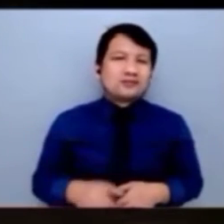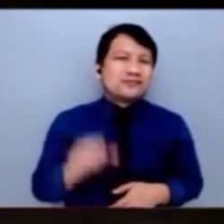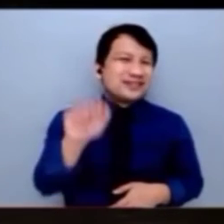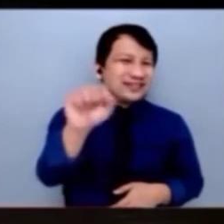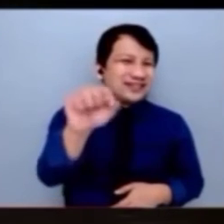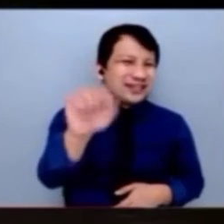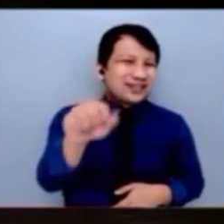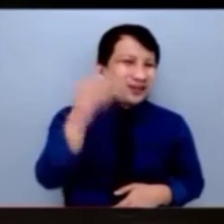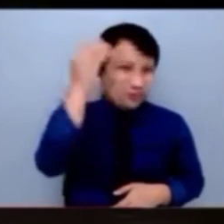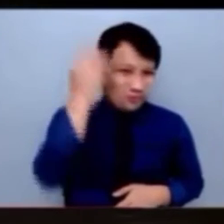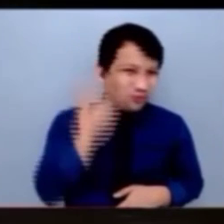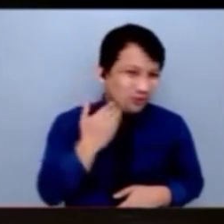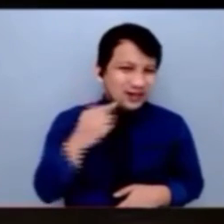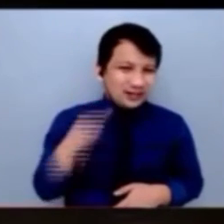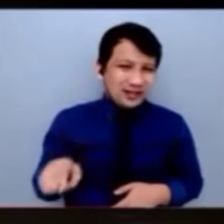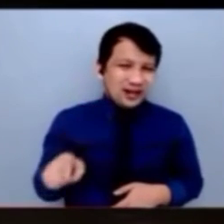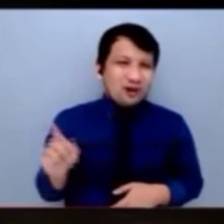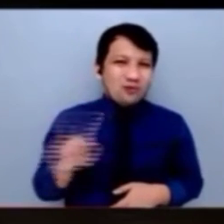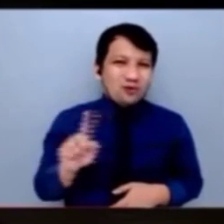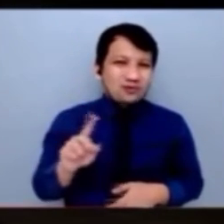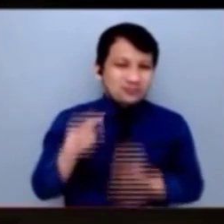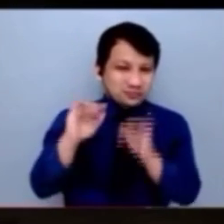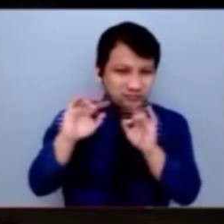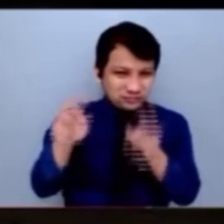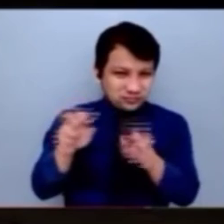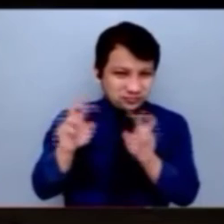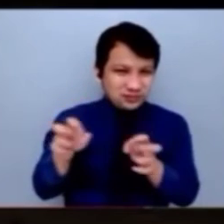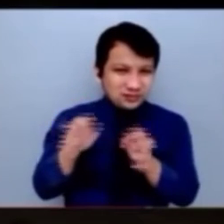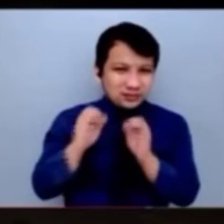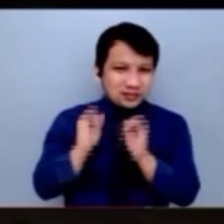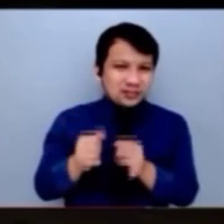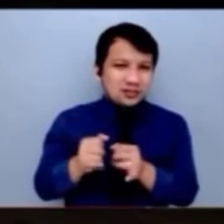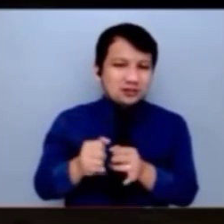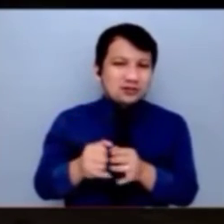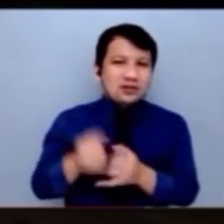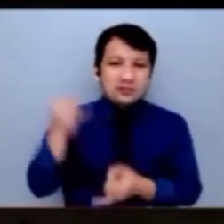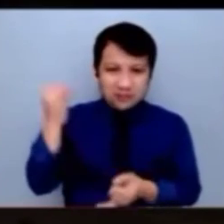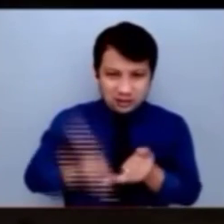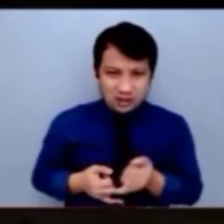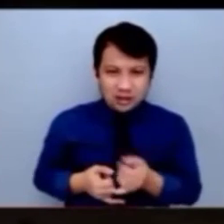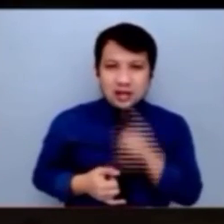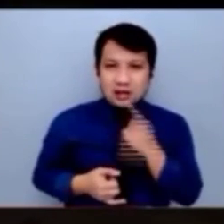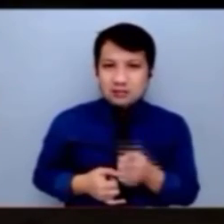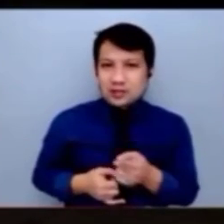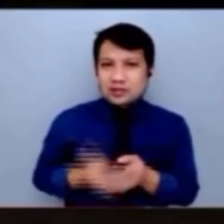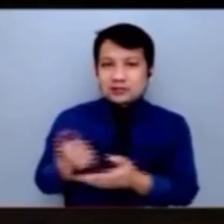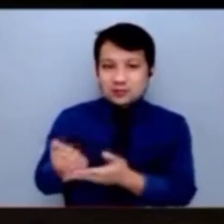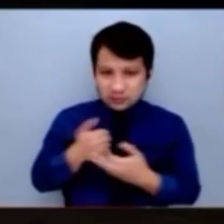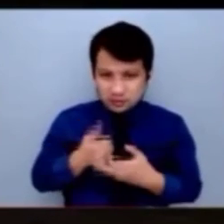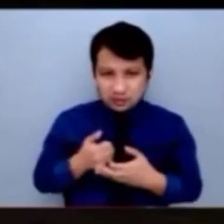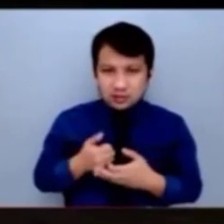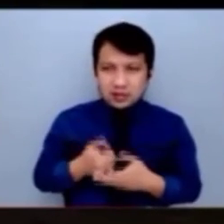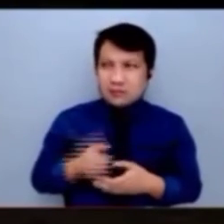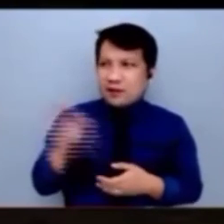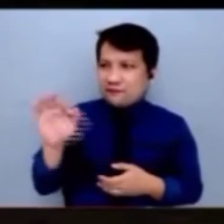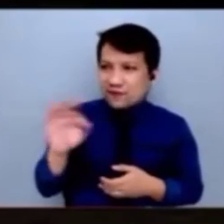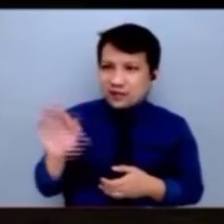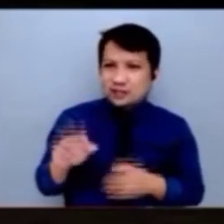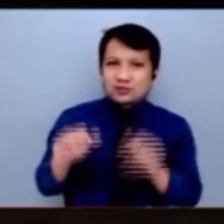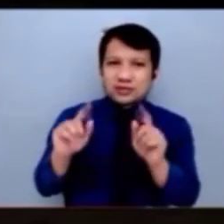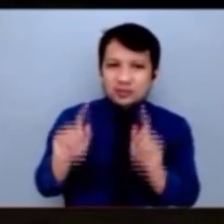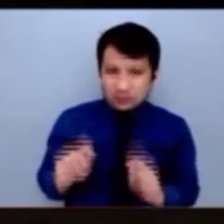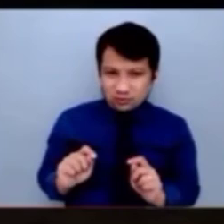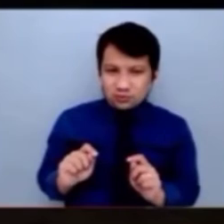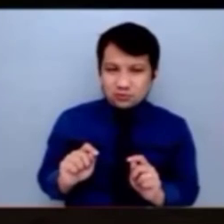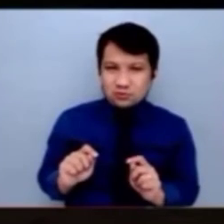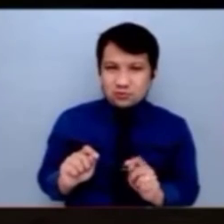na ng supply, no? Yung na-interview namin na yan, nahuli siyang nabigyan ng ayuda parang Biyernes o Sabado pa, no? So talagang